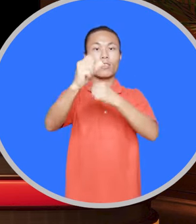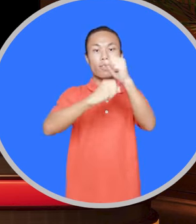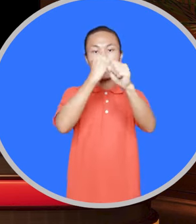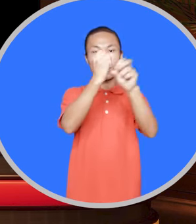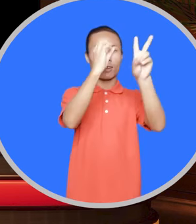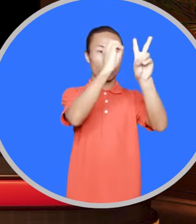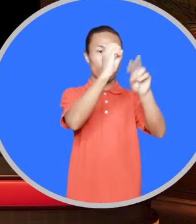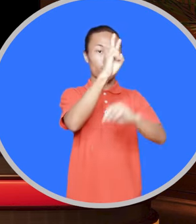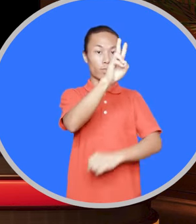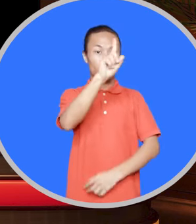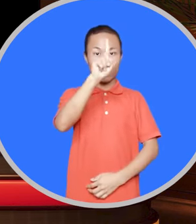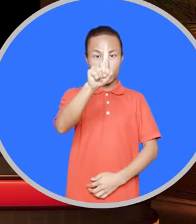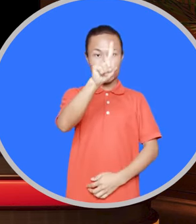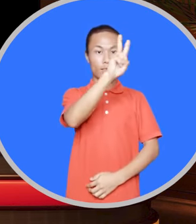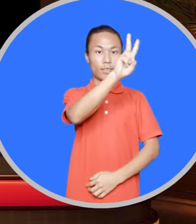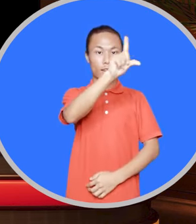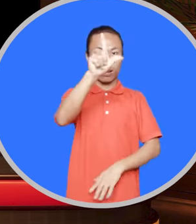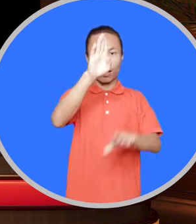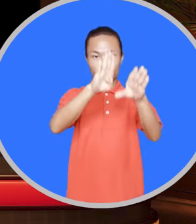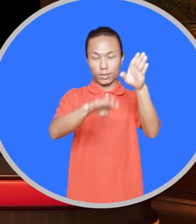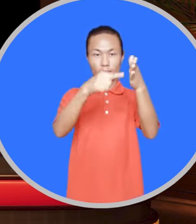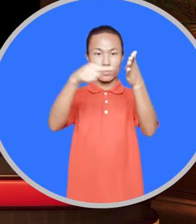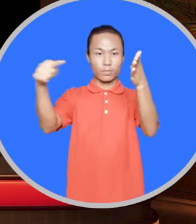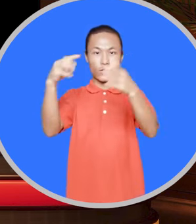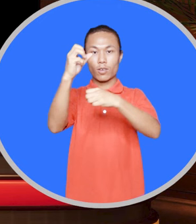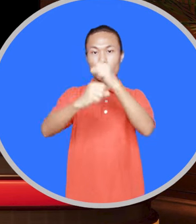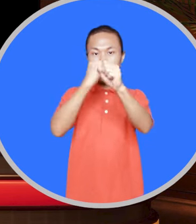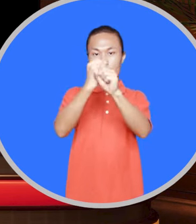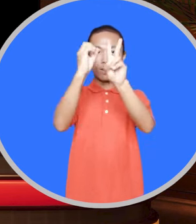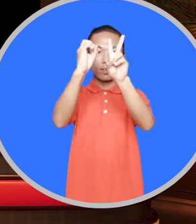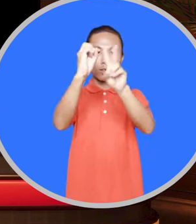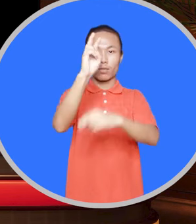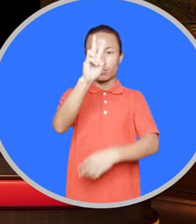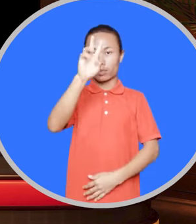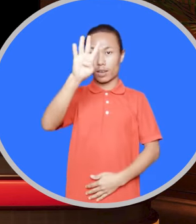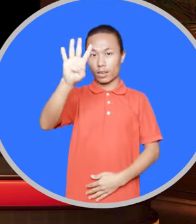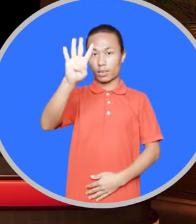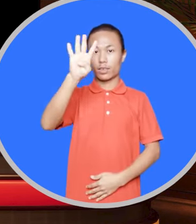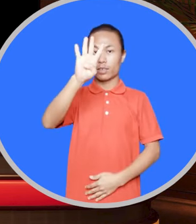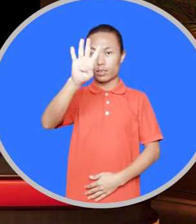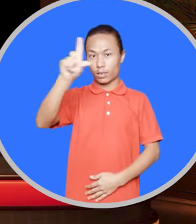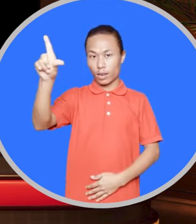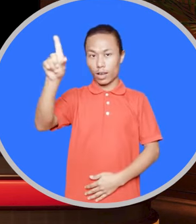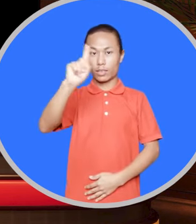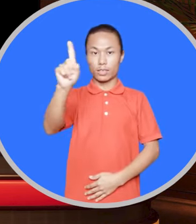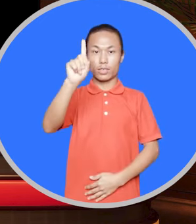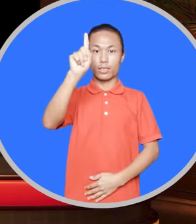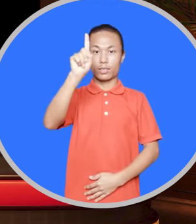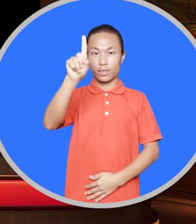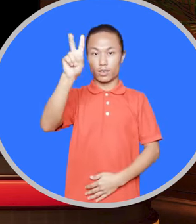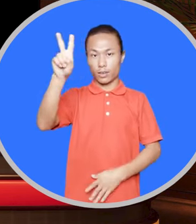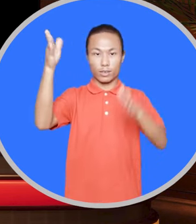ချက်တွေအရ2021ခုနှစ်ဖေဖော်ဝါရီလ1ရက်နေ့ကနေ2024ခုနှစ်ဧပြီ12ရက်နေ့အထိဖ